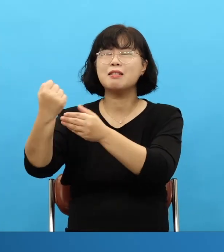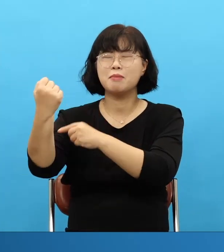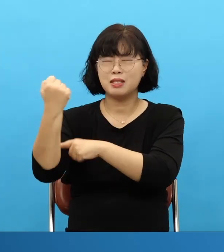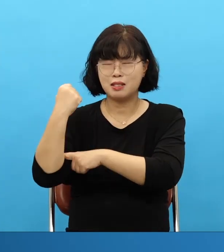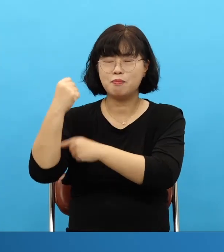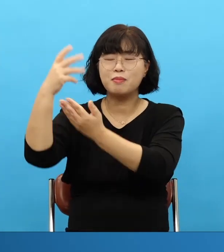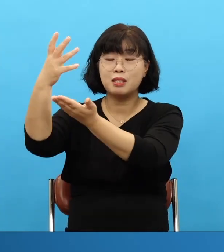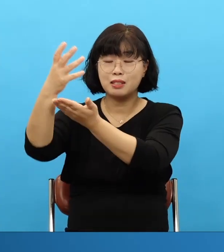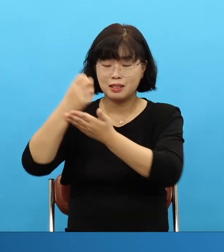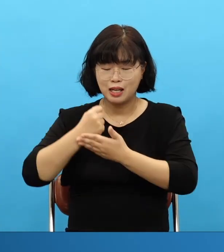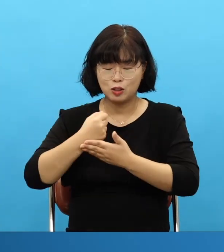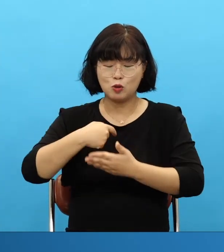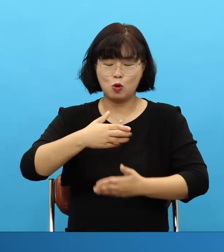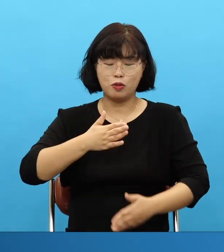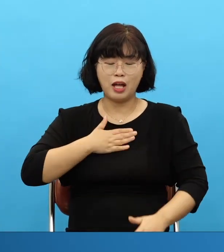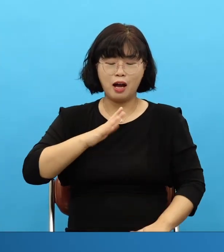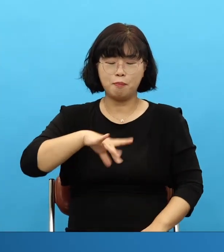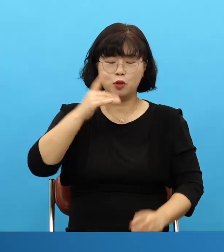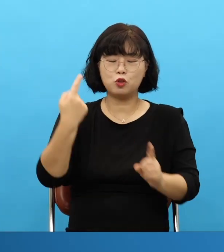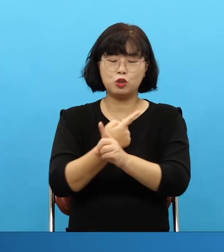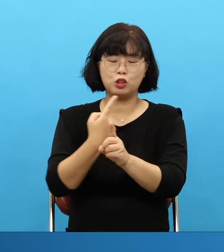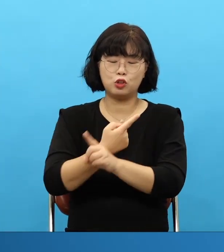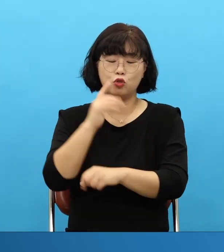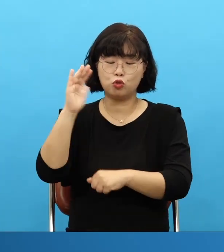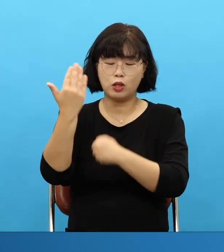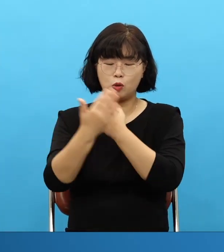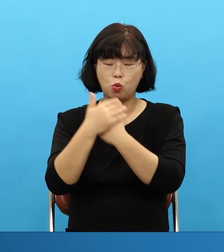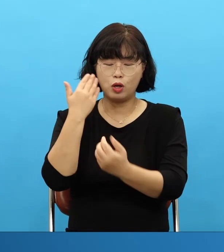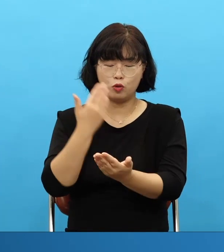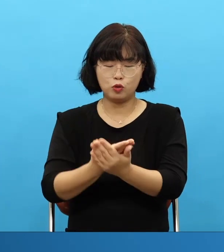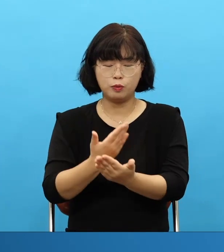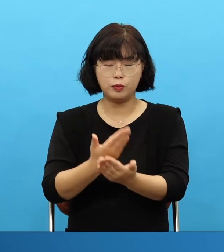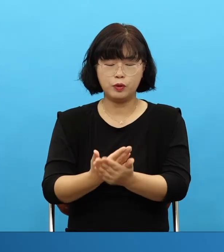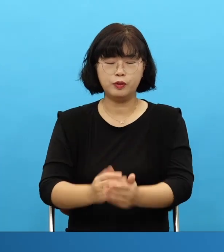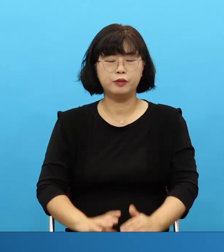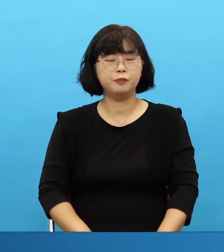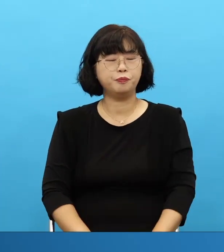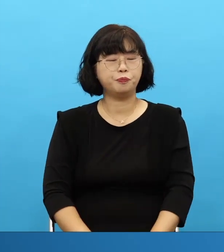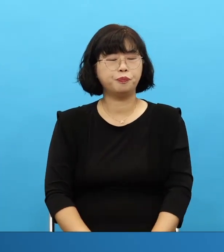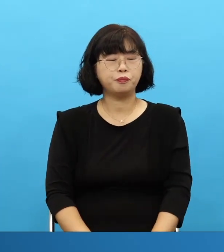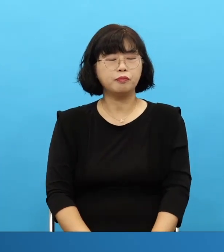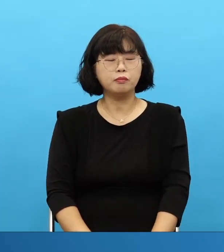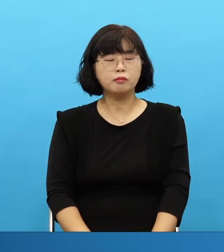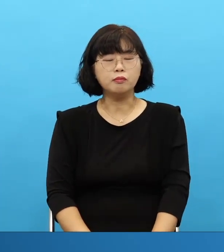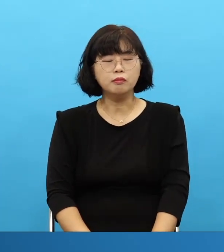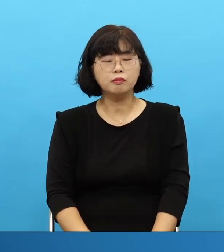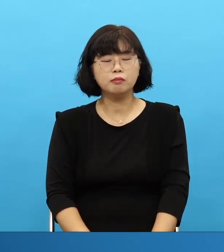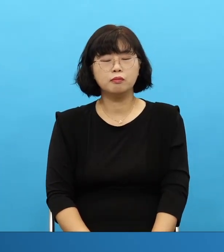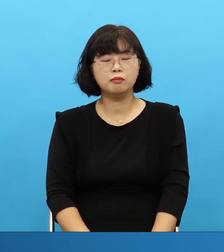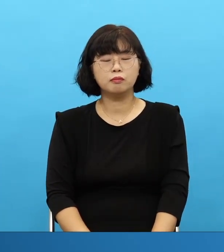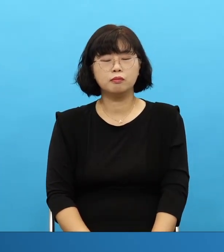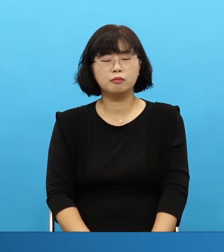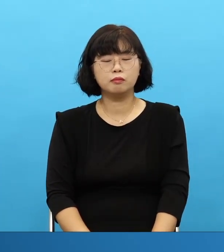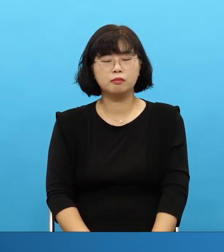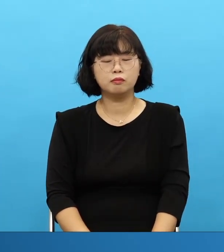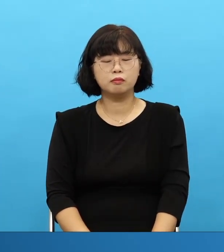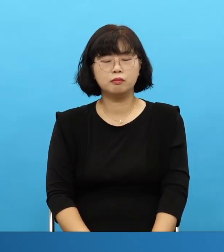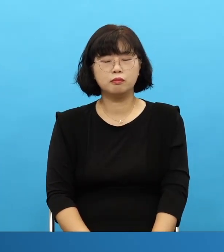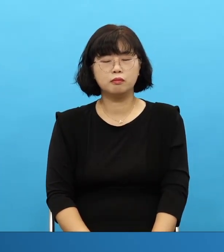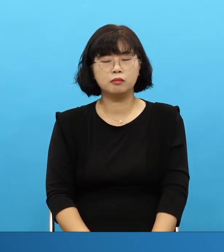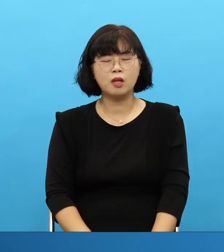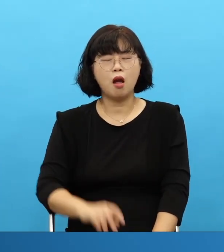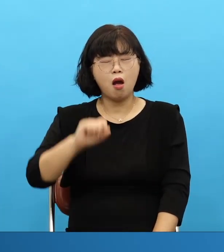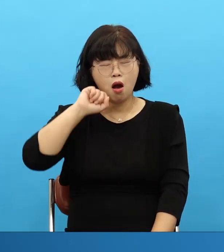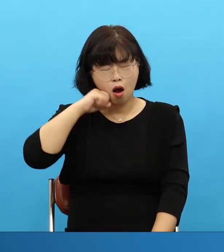나를 치유하게 하옵소서. And even today, may we have healing in ourselves through the strength that people of the world do not know about. 많은